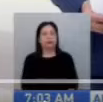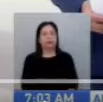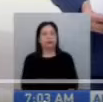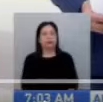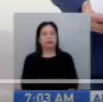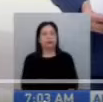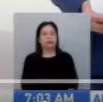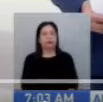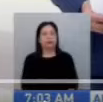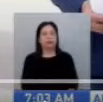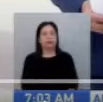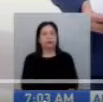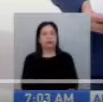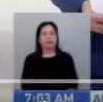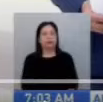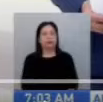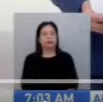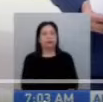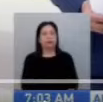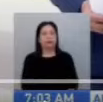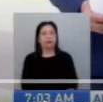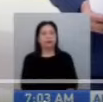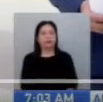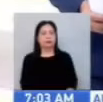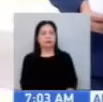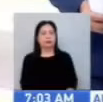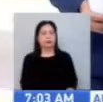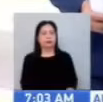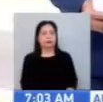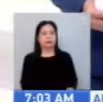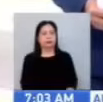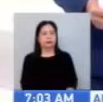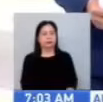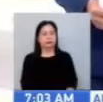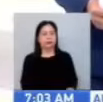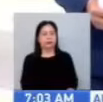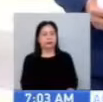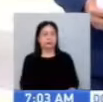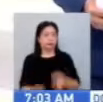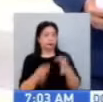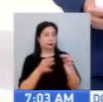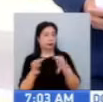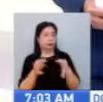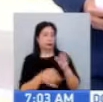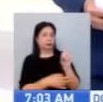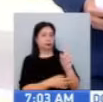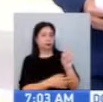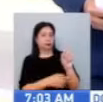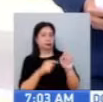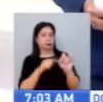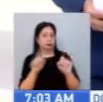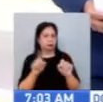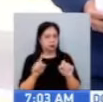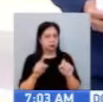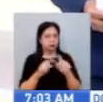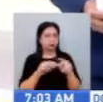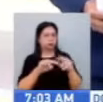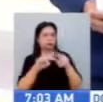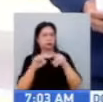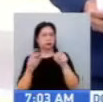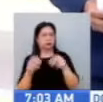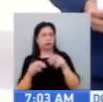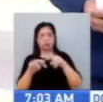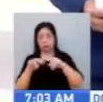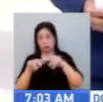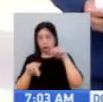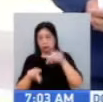natin sa ulat ni Nilinaw ng Department of Trade and Industry o DTI na ang pagtaas ng presyo ng asin ay